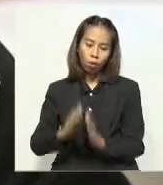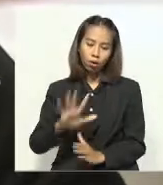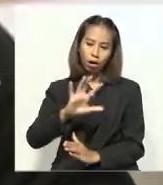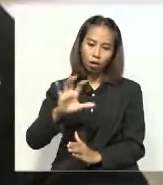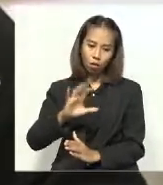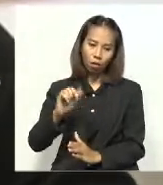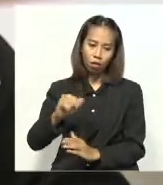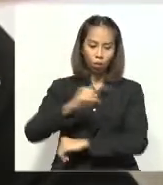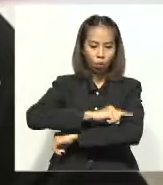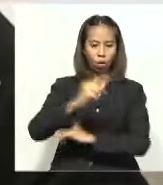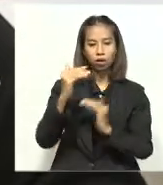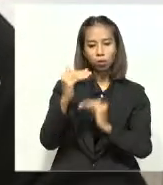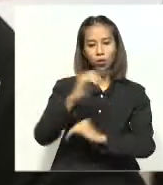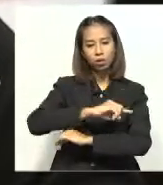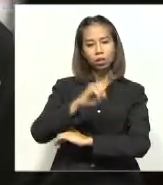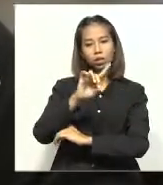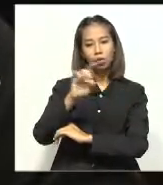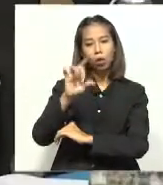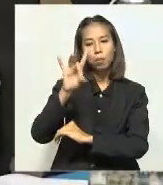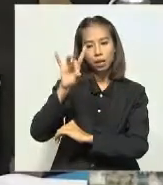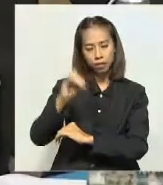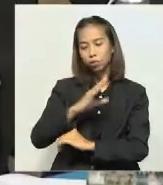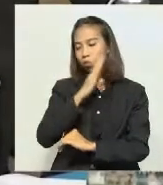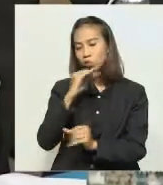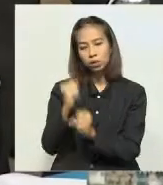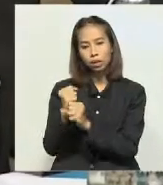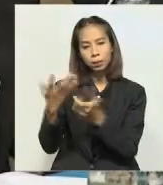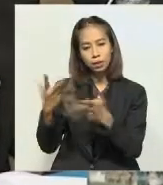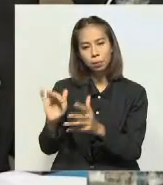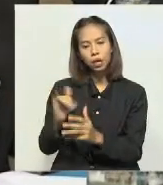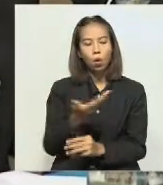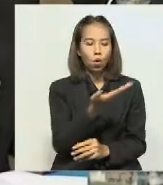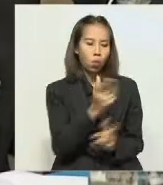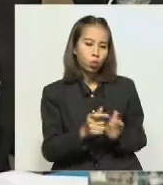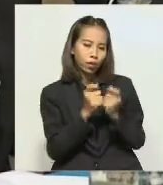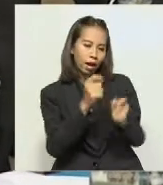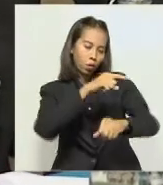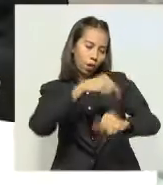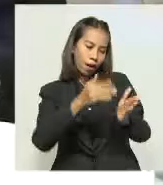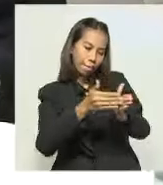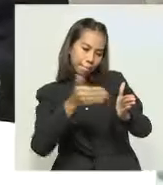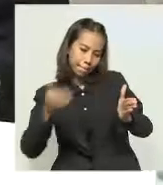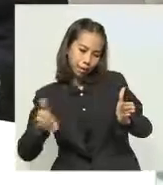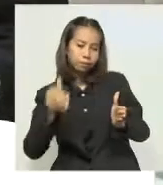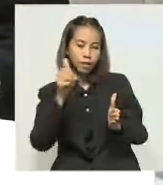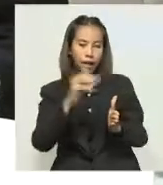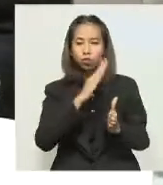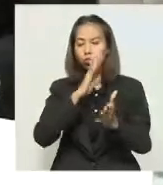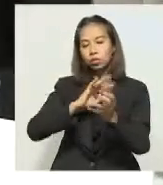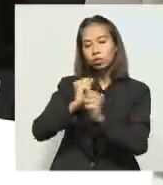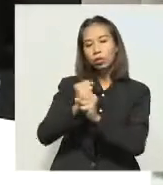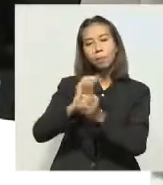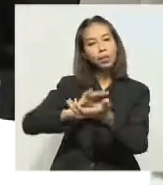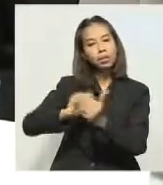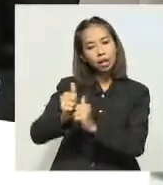ใน180วันหากไม่แล้วเสร็จก็สามารถขอขยายระยะเวลาได้อีกหากดำเนินการไม่ทันก็จะสิ้นส